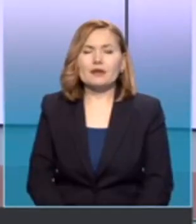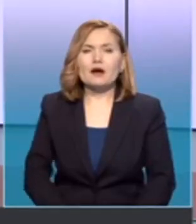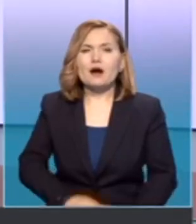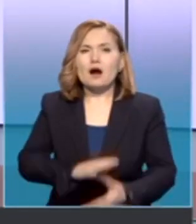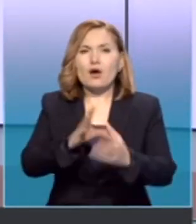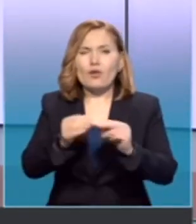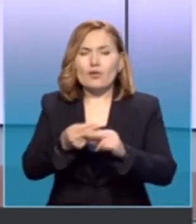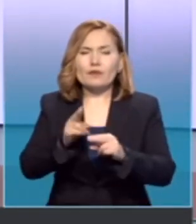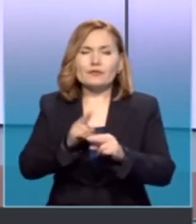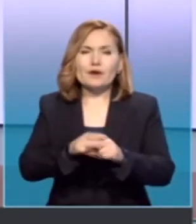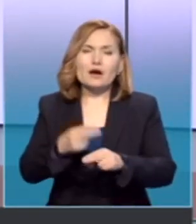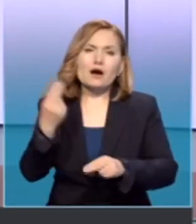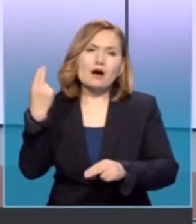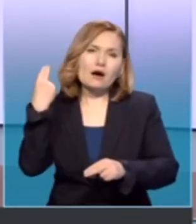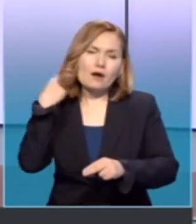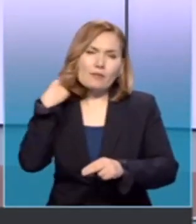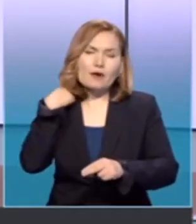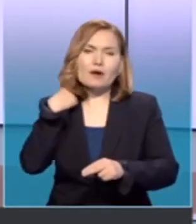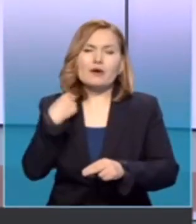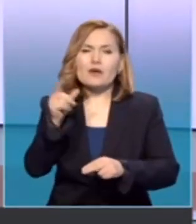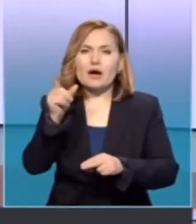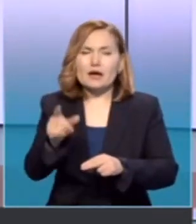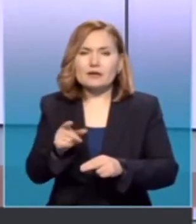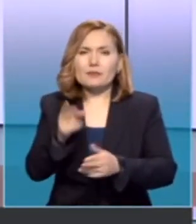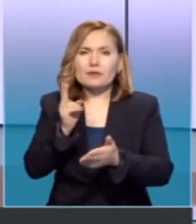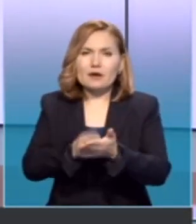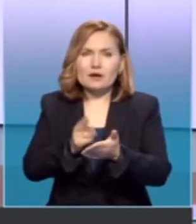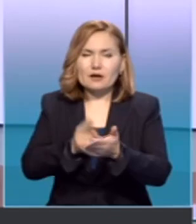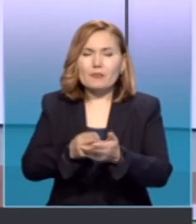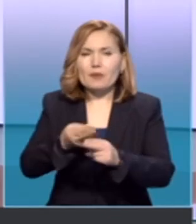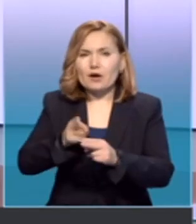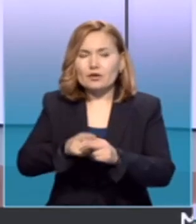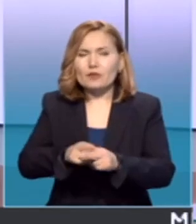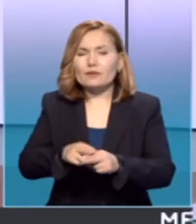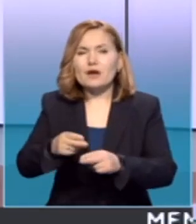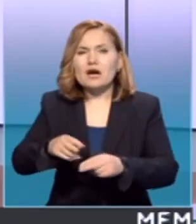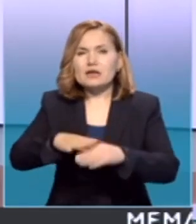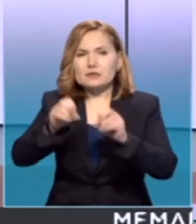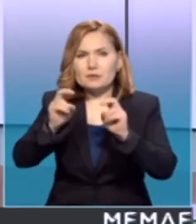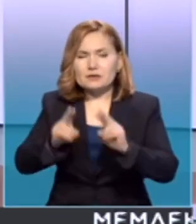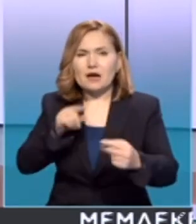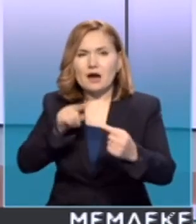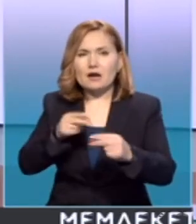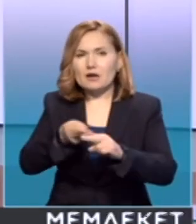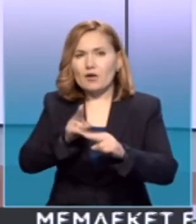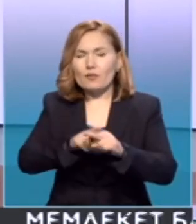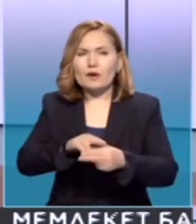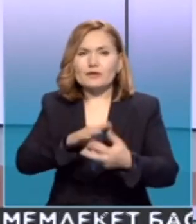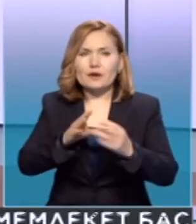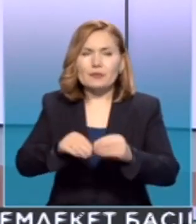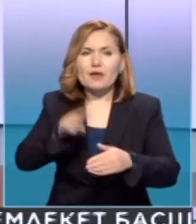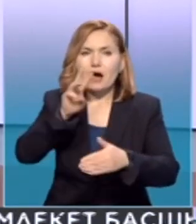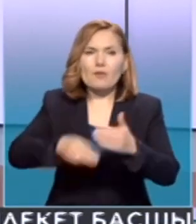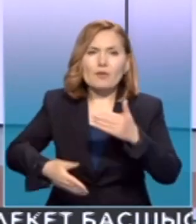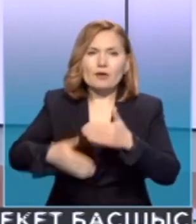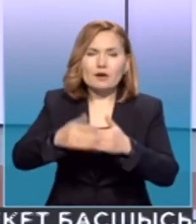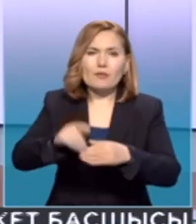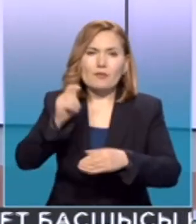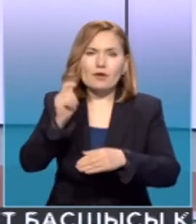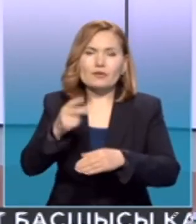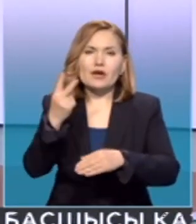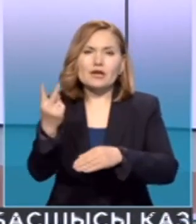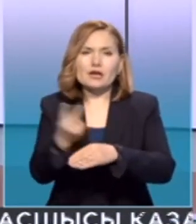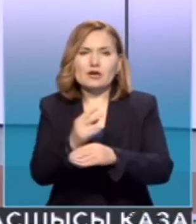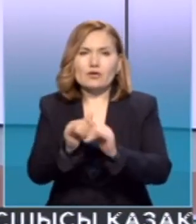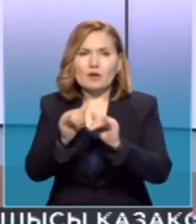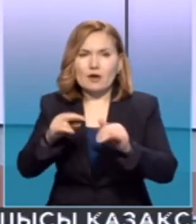Коллекторларға жазаны күшейту бастамасы дау тудырып жатыр. Қаржы нарығын реттеу және дамыту агенттігі қарыз өндірушілерге салынатын айыппұл мөлшерін екі есе